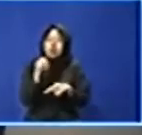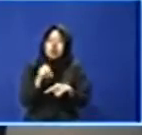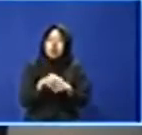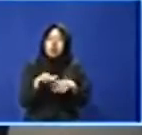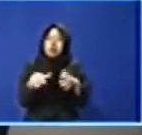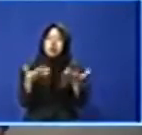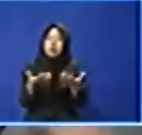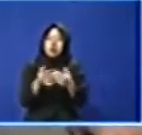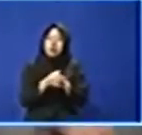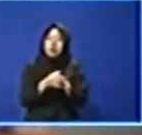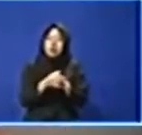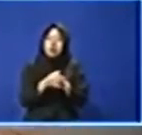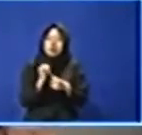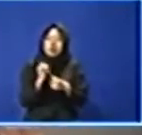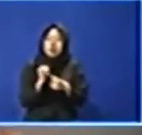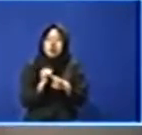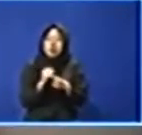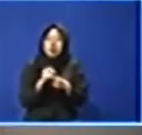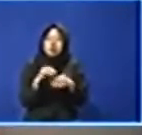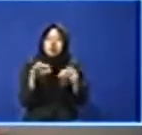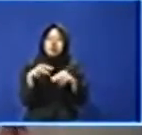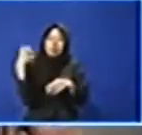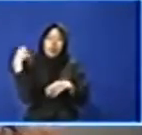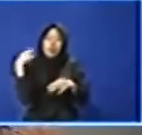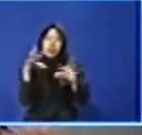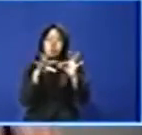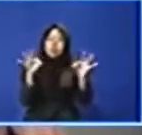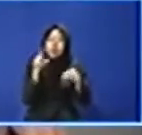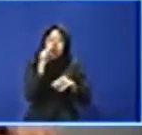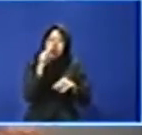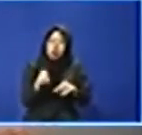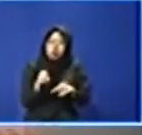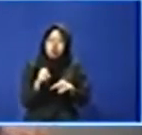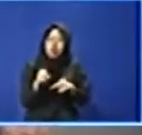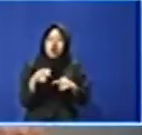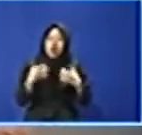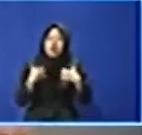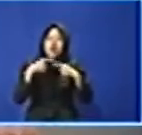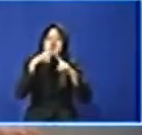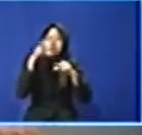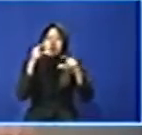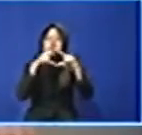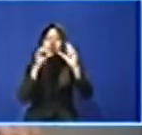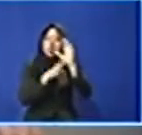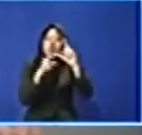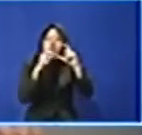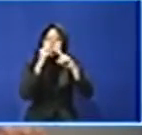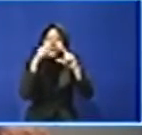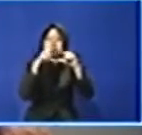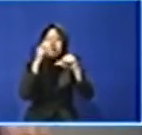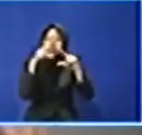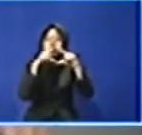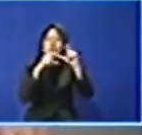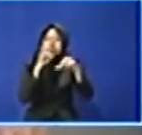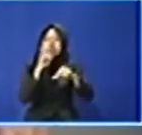rangka mewujudkan clean Bridgestone disini dibutuhkan kehati-hatian transparasi agar berani BTW